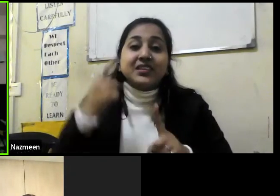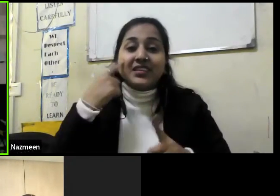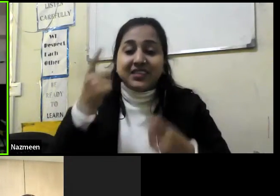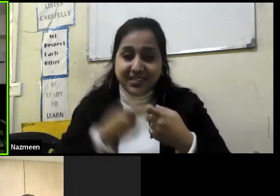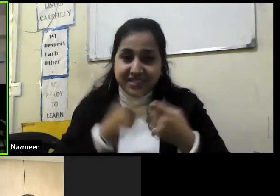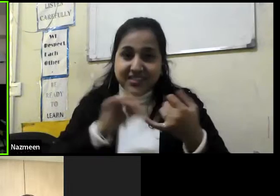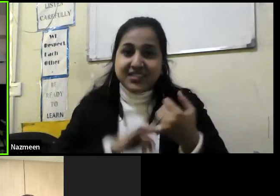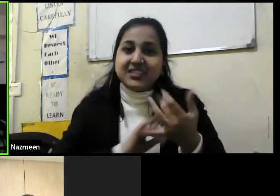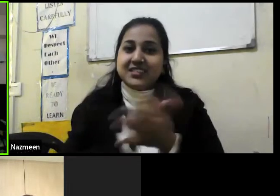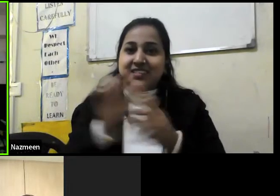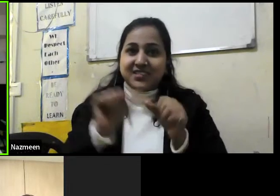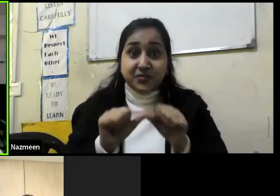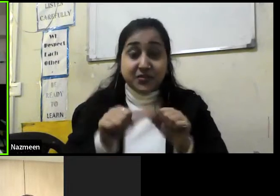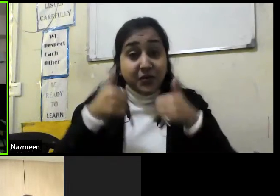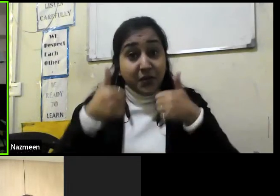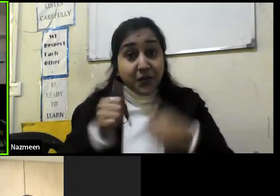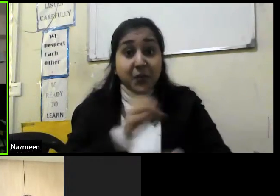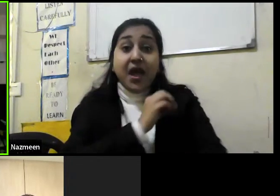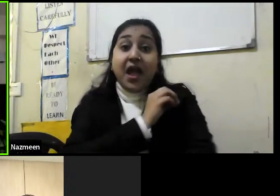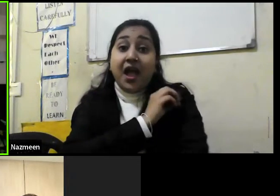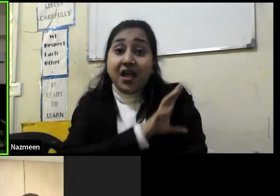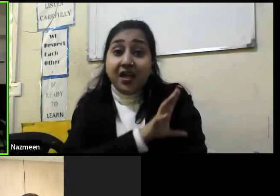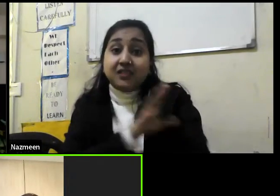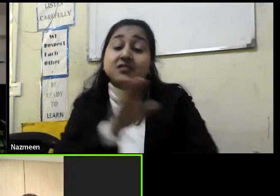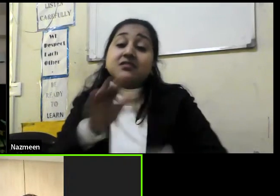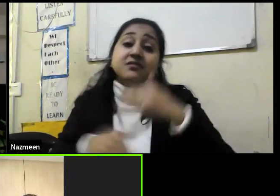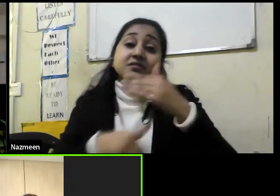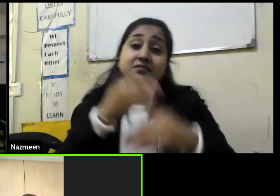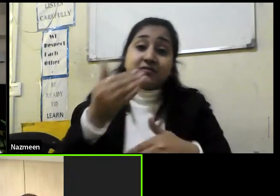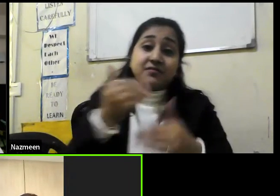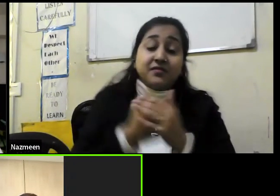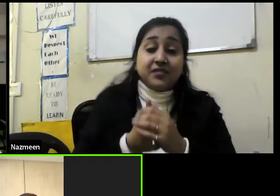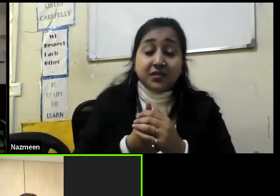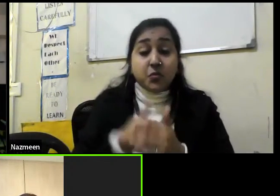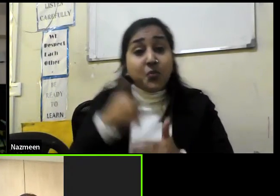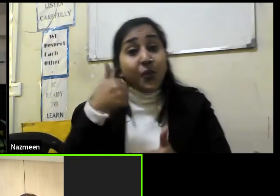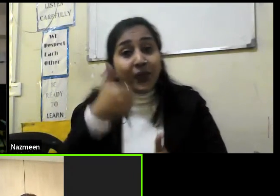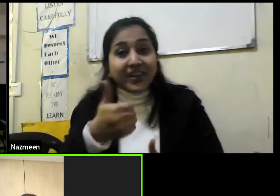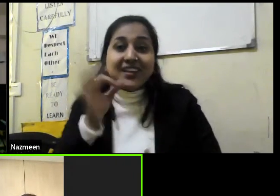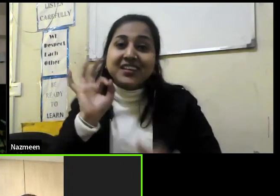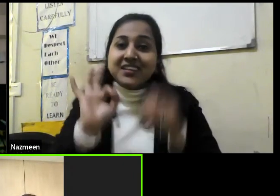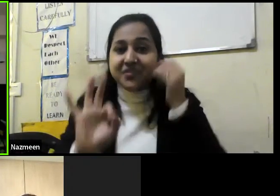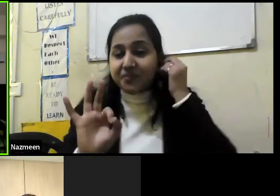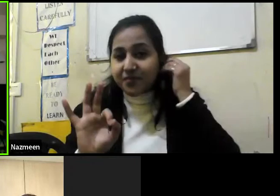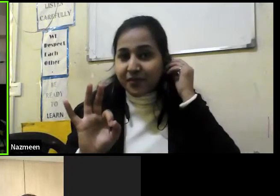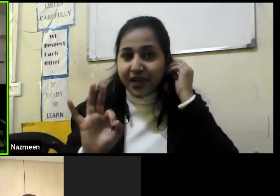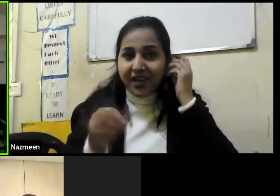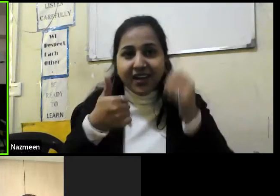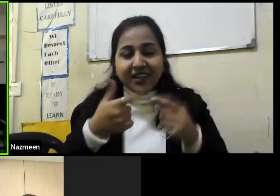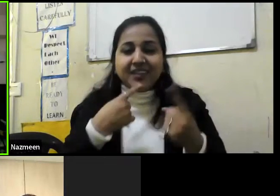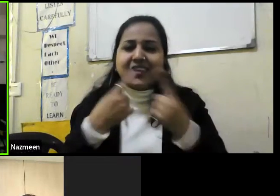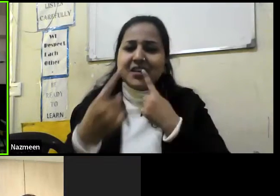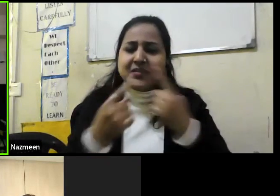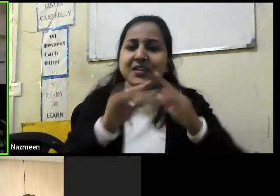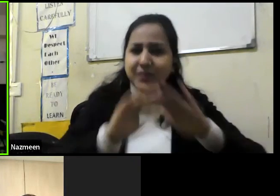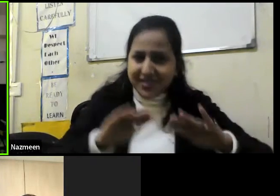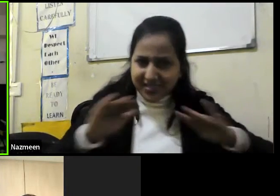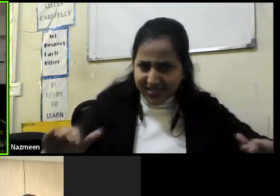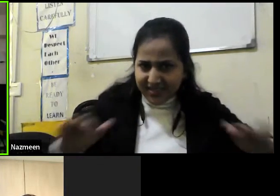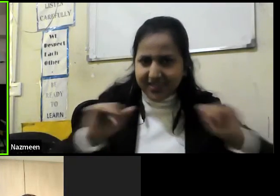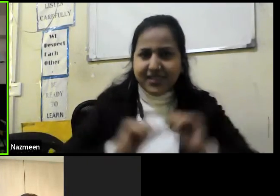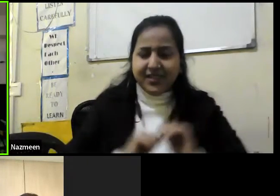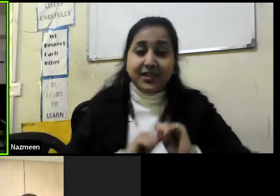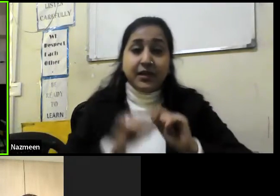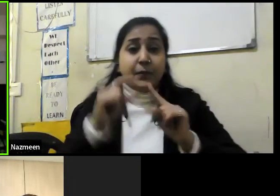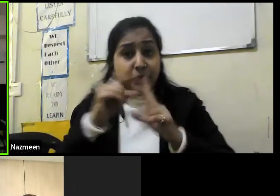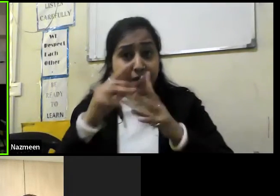अबाउट सक्षम बनाने का, और आपने ये बड़ी अच्छी बात की कि बच्चे जो हैं जो कहने को